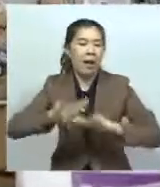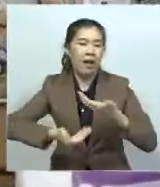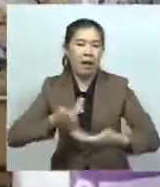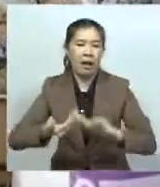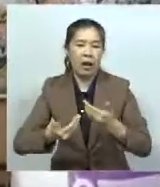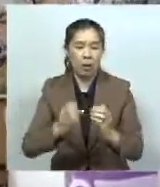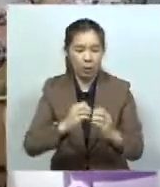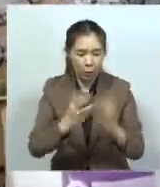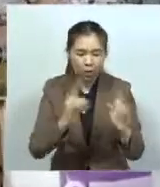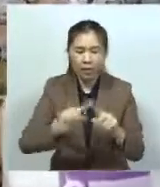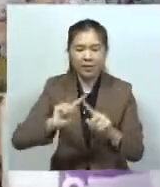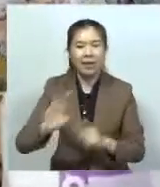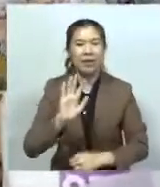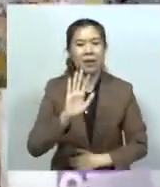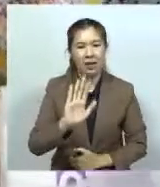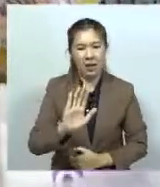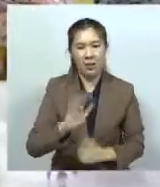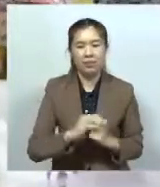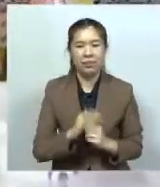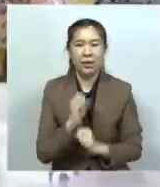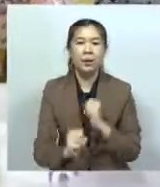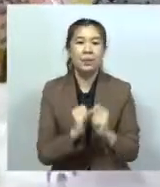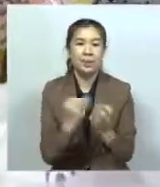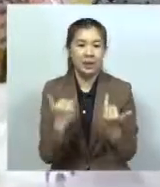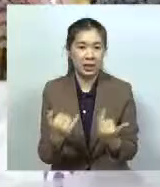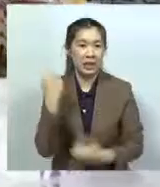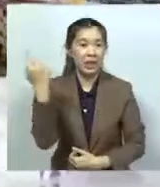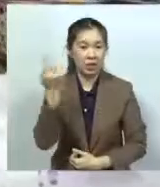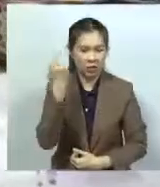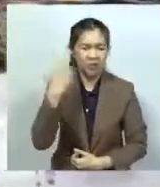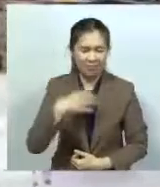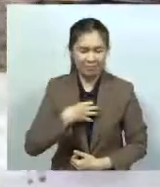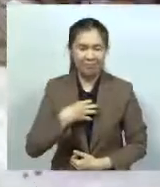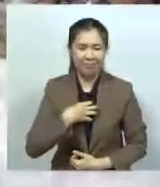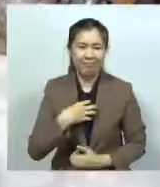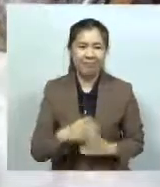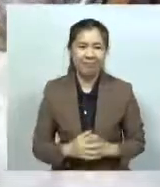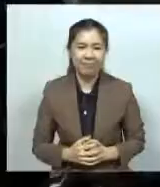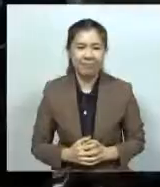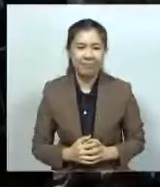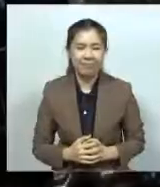และดอกไม้เพลิงดังนั้นก็เลยทำให้ปีนี้เนี่ยการท่องเที่ยวดูแลน่าไปจริงๆ